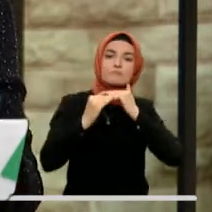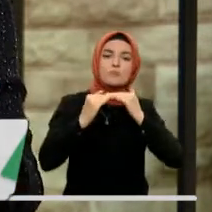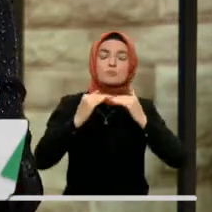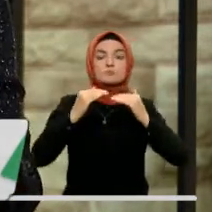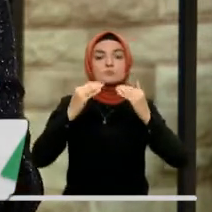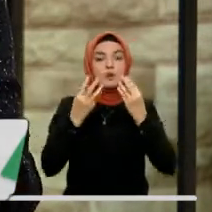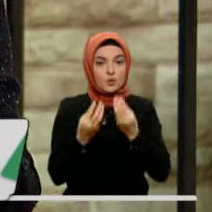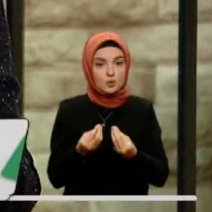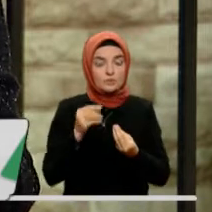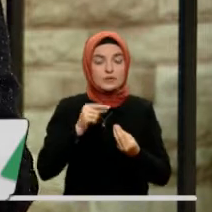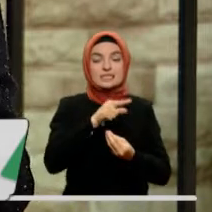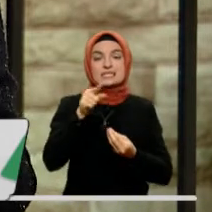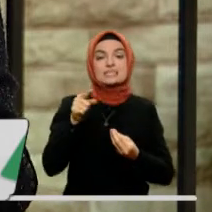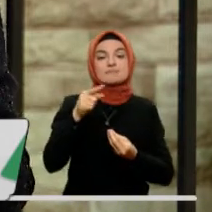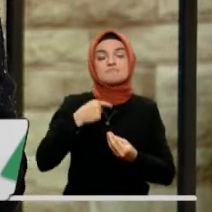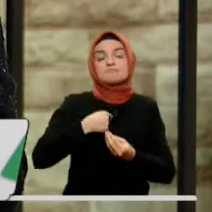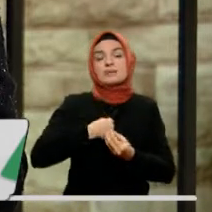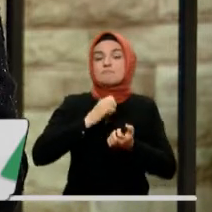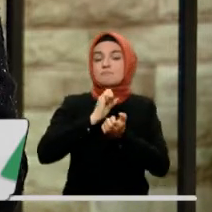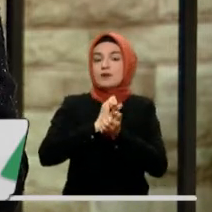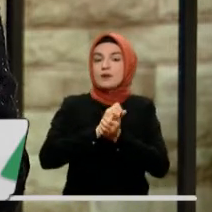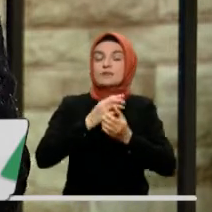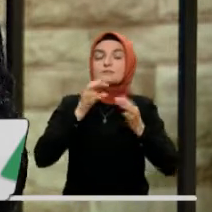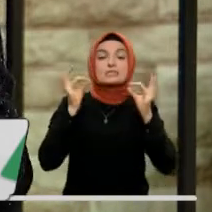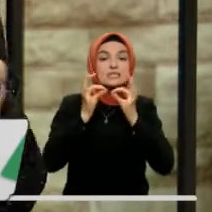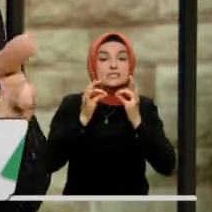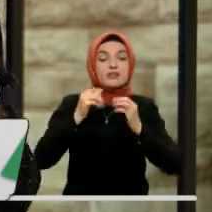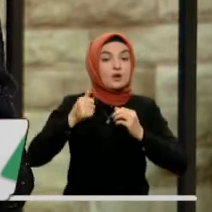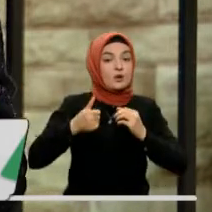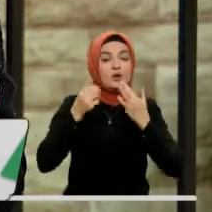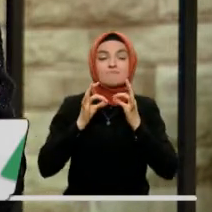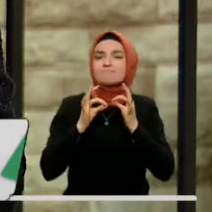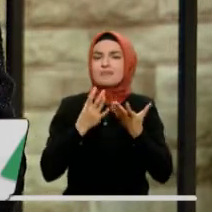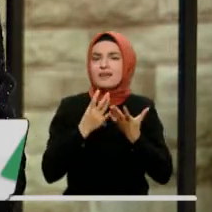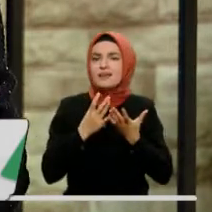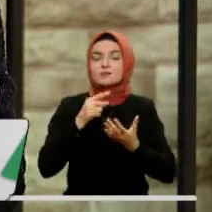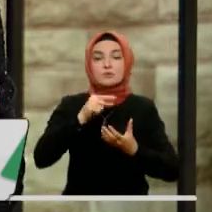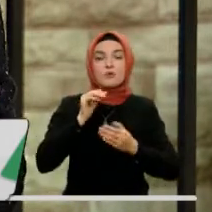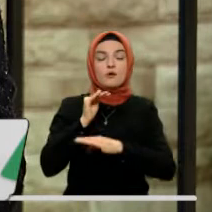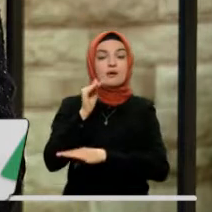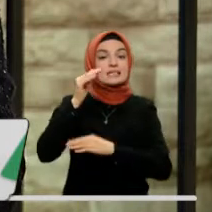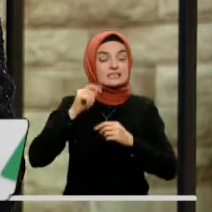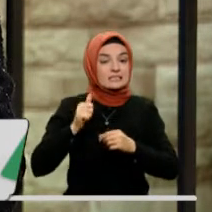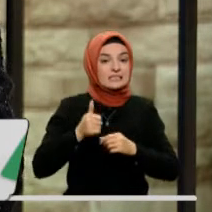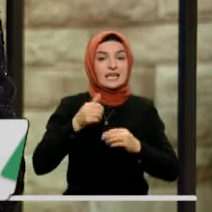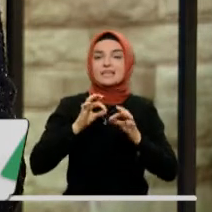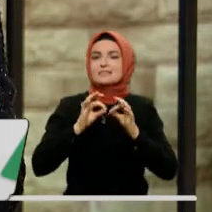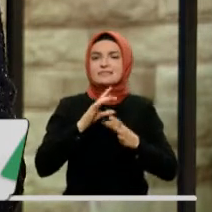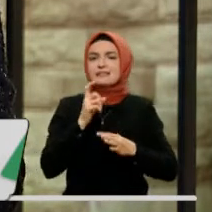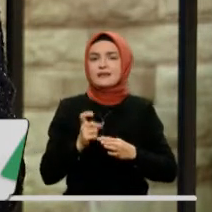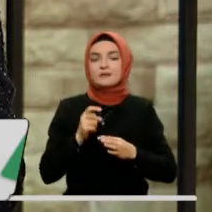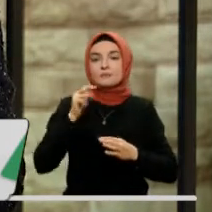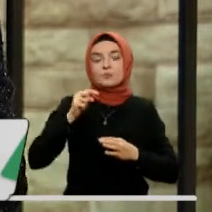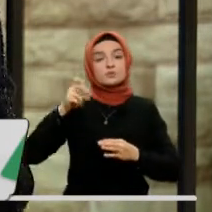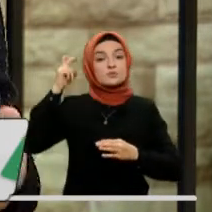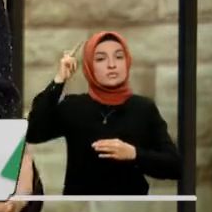sizin veya benim ailemin sosyal ilişkilere verdiği önem, hayatı yaşama değerleri bizim sosyal yapımızı oluşturur. Zihinsel